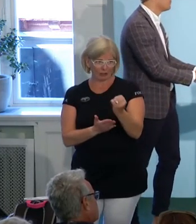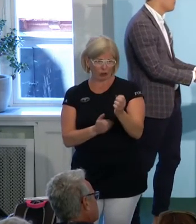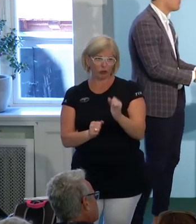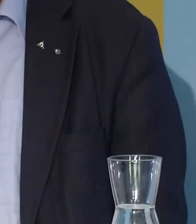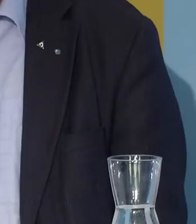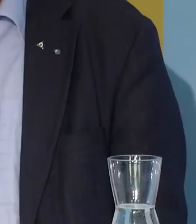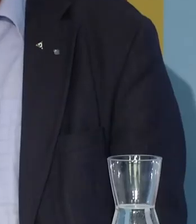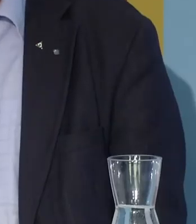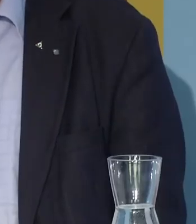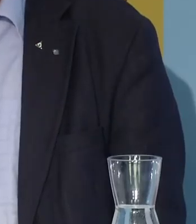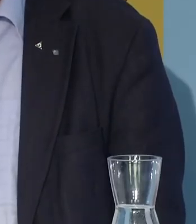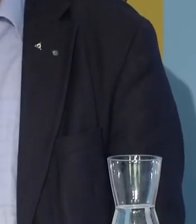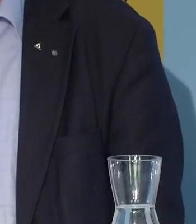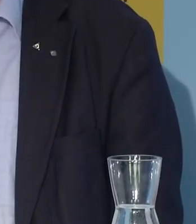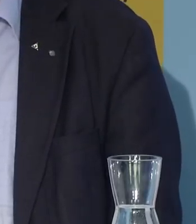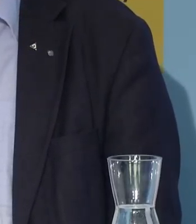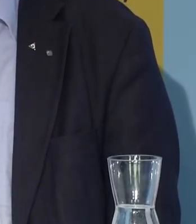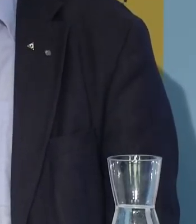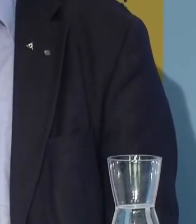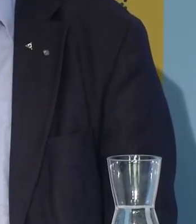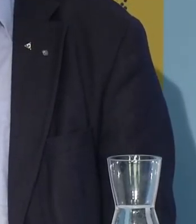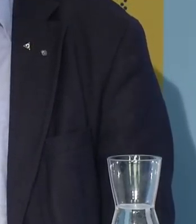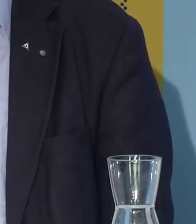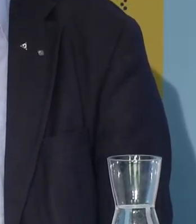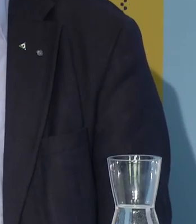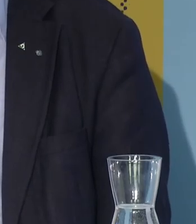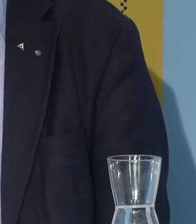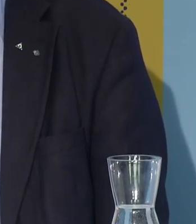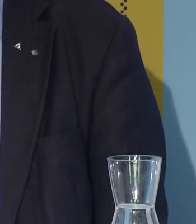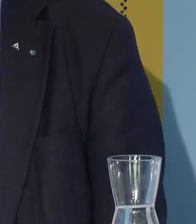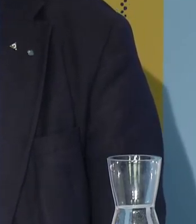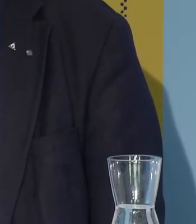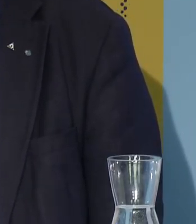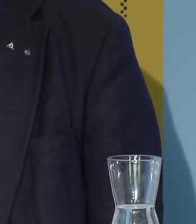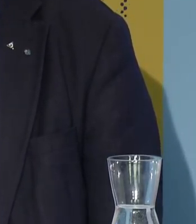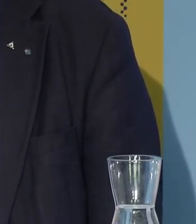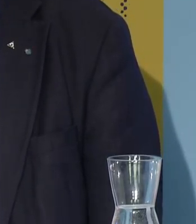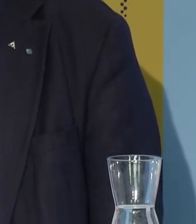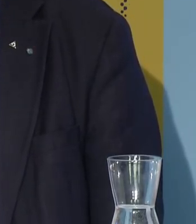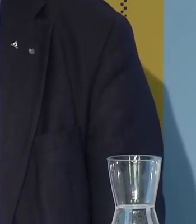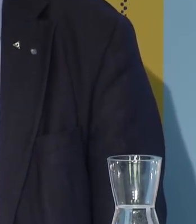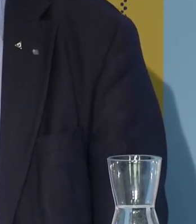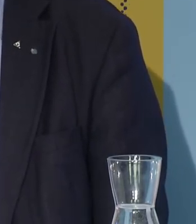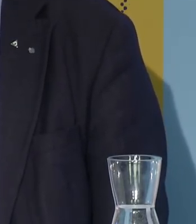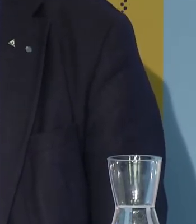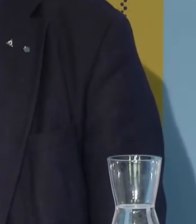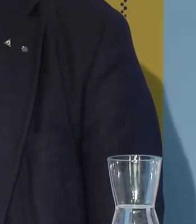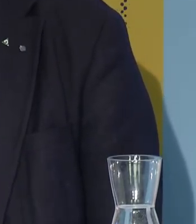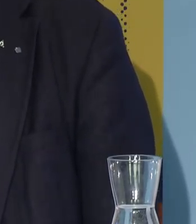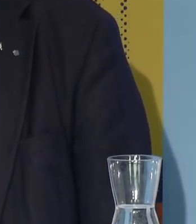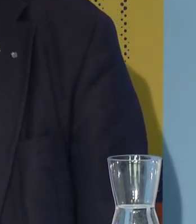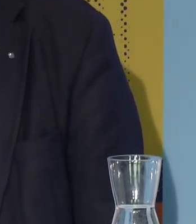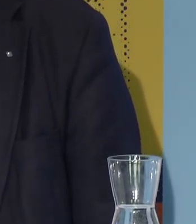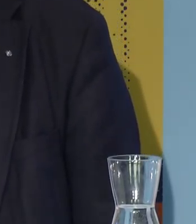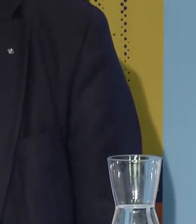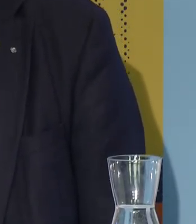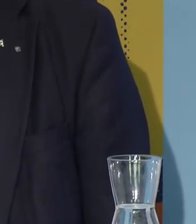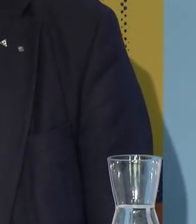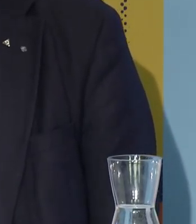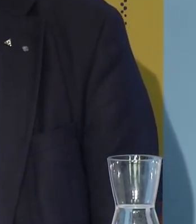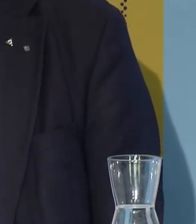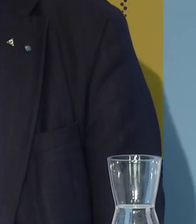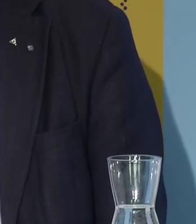Liksom, nu sitter vi med, har alternativa förslag på alla områden. Och vi ska väl försöka sätta ner foten någon gång. I min ambition i alla